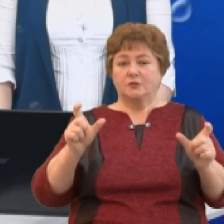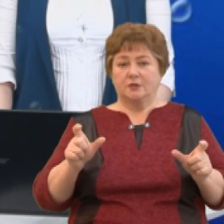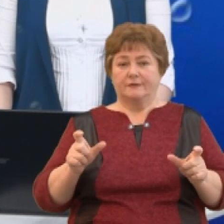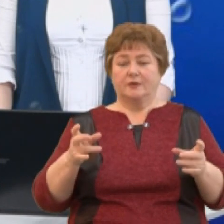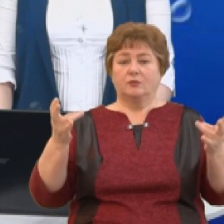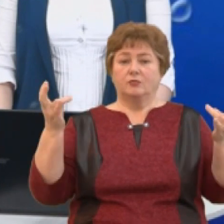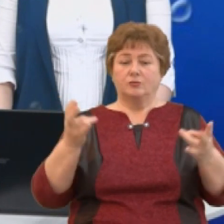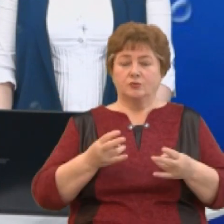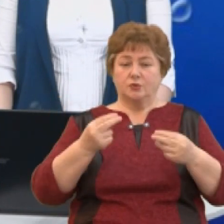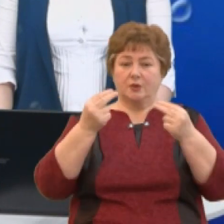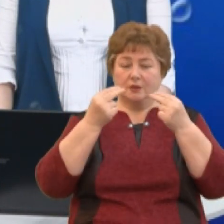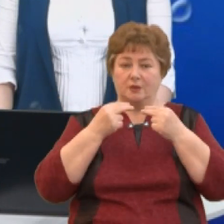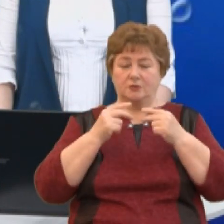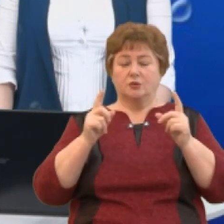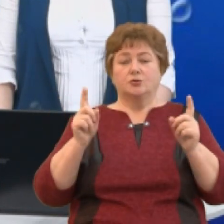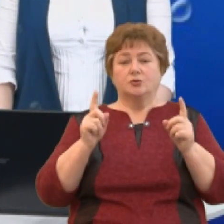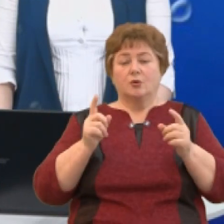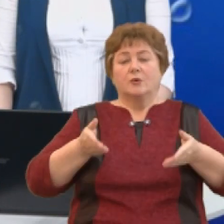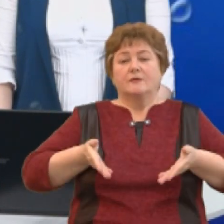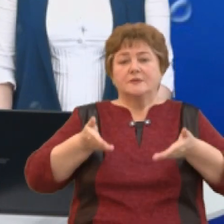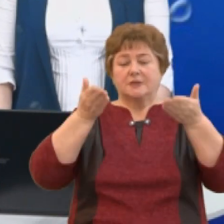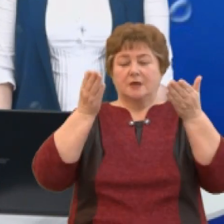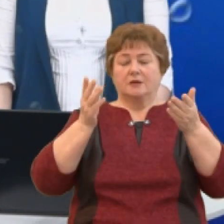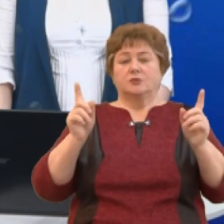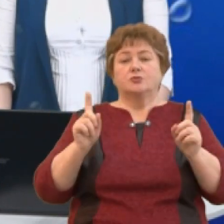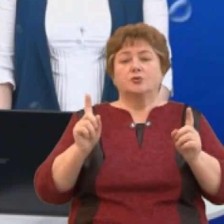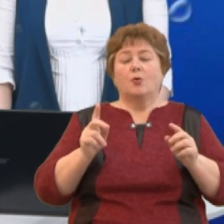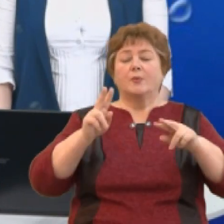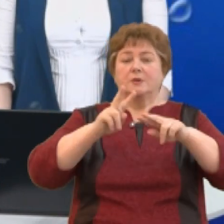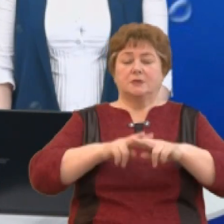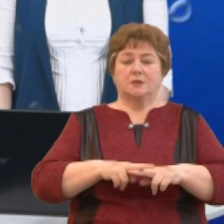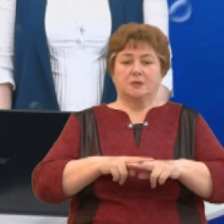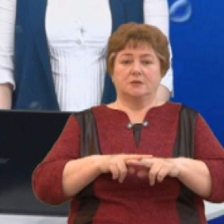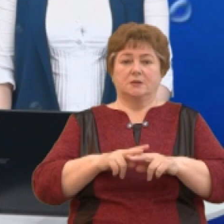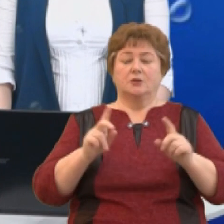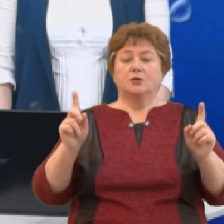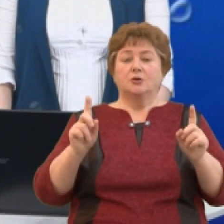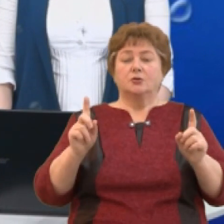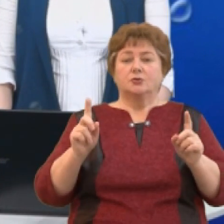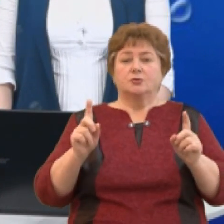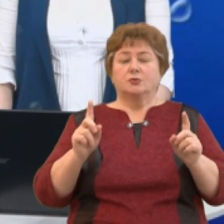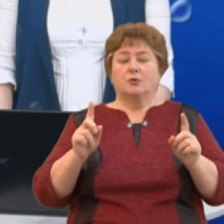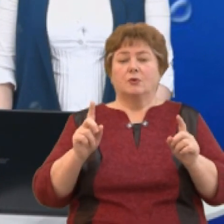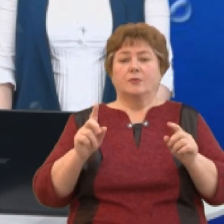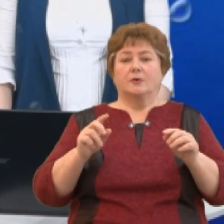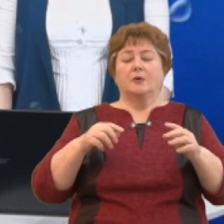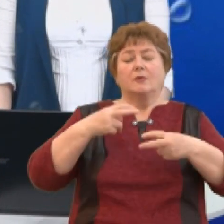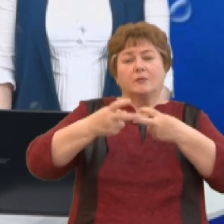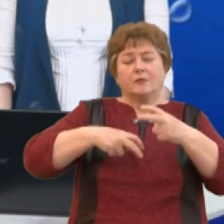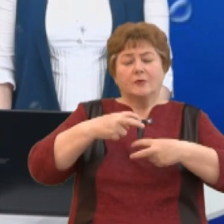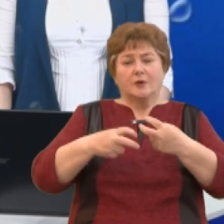Человеку нужно есть, чтобы встать и чтобы сесть, чтоб расти и